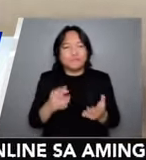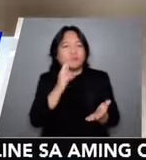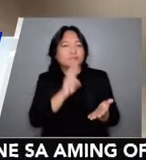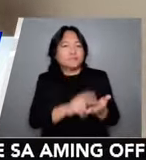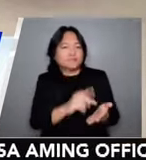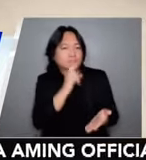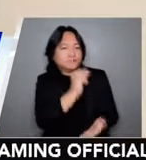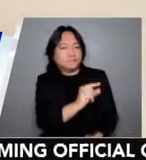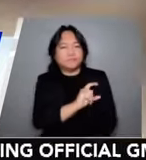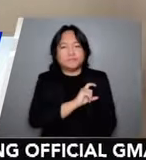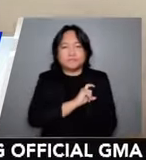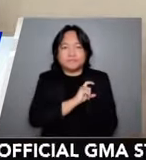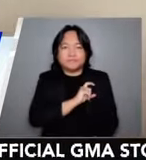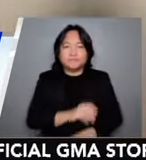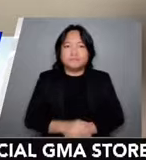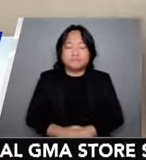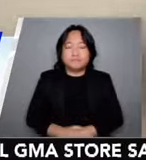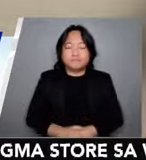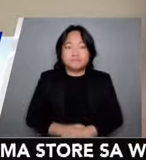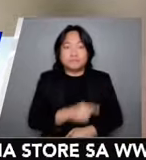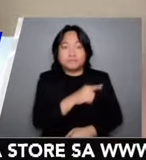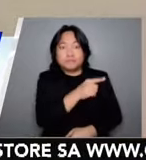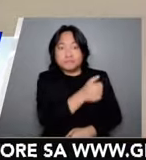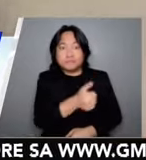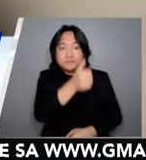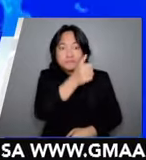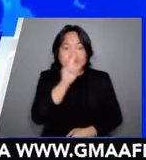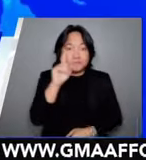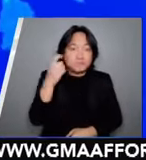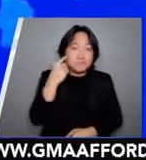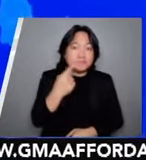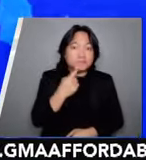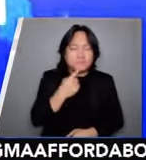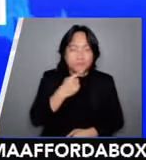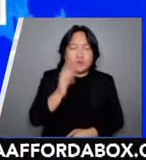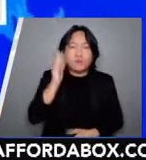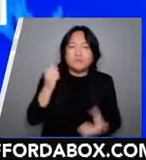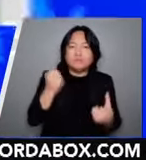sa lokal na pamahalaan, mas paiigtingin ang pagbabantay ng mga tanod sa lugar.